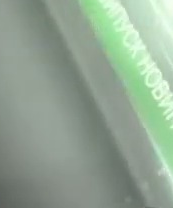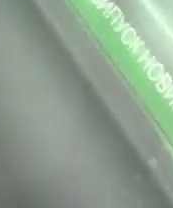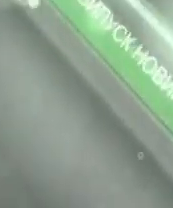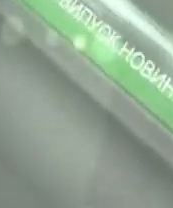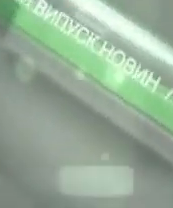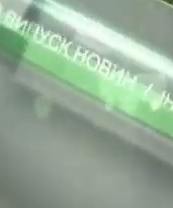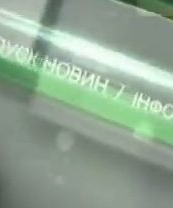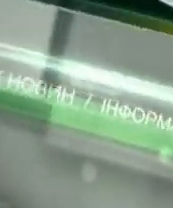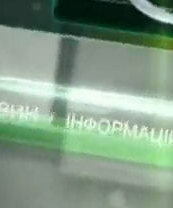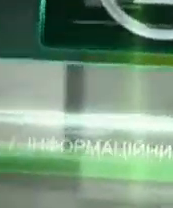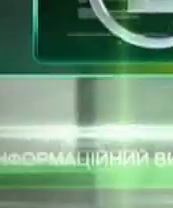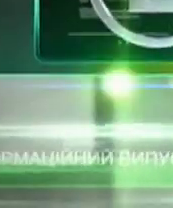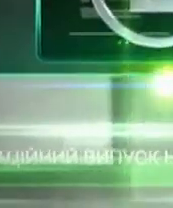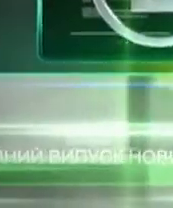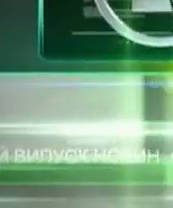Музика